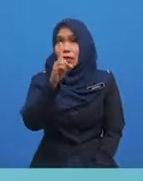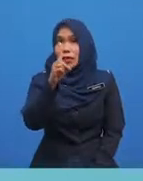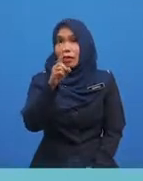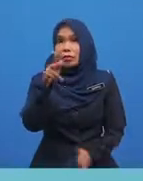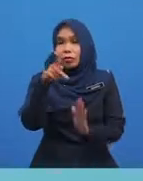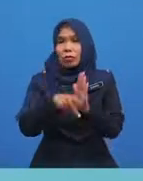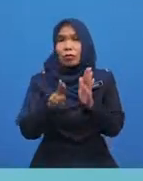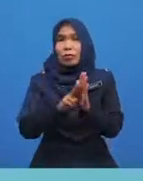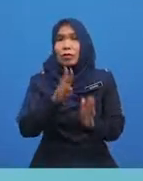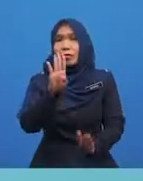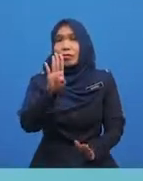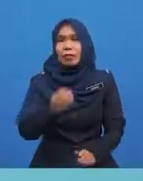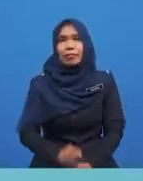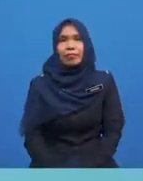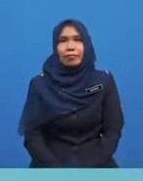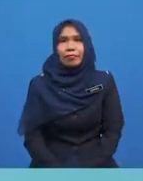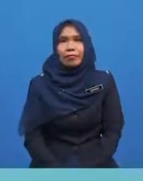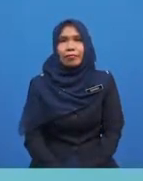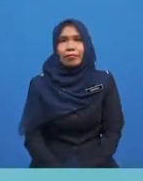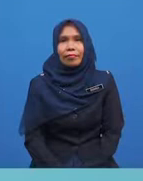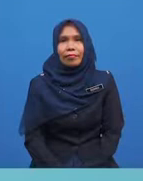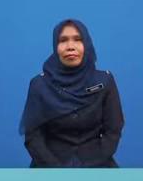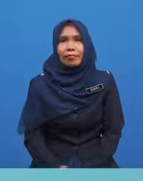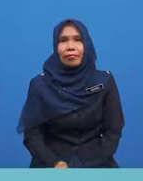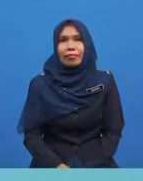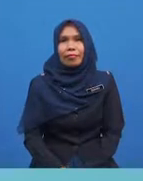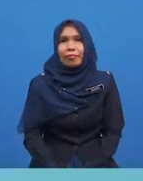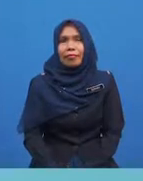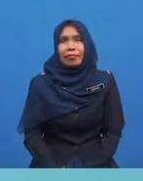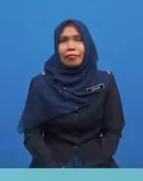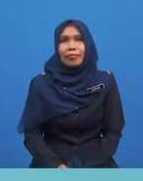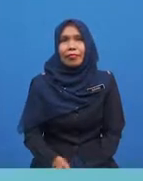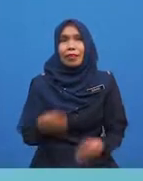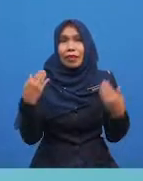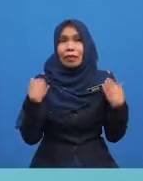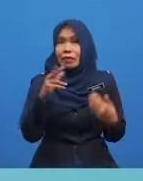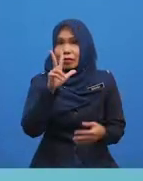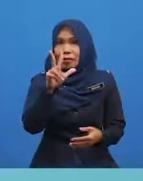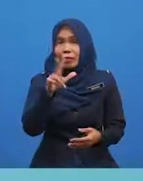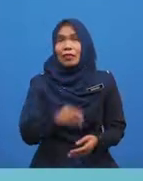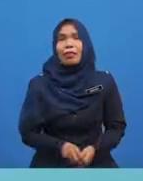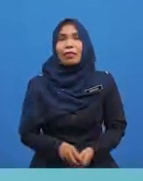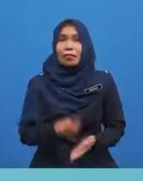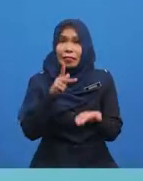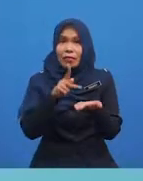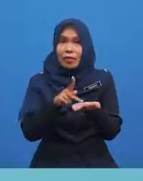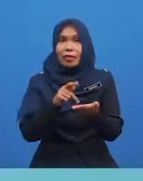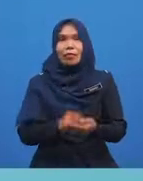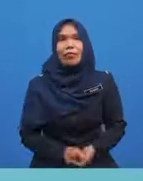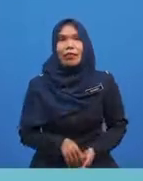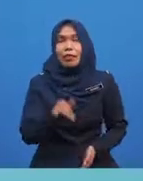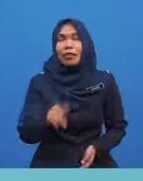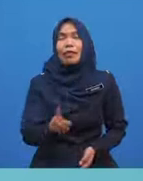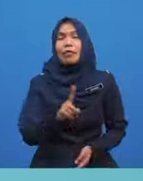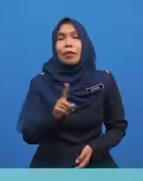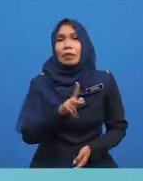Zulfa makan? Ada 3 jenis kek dalam paparan ini.